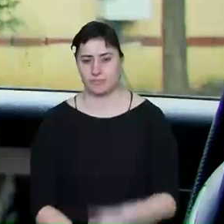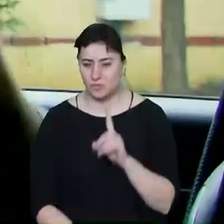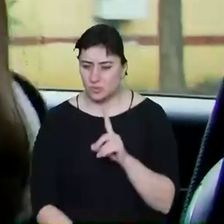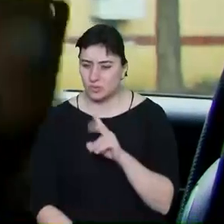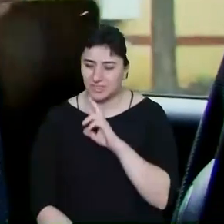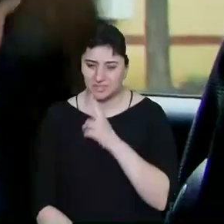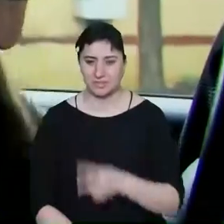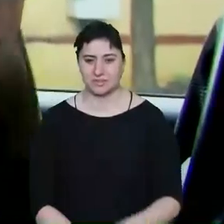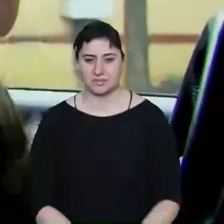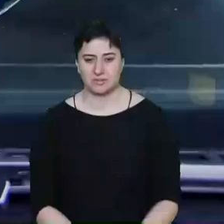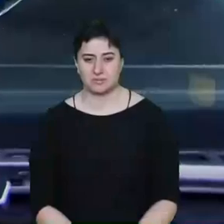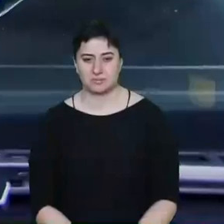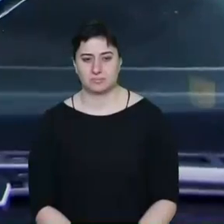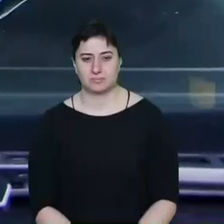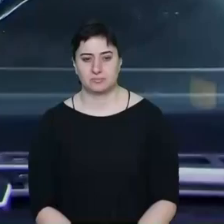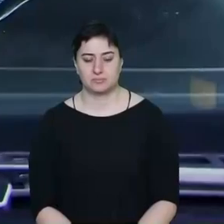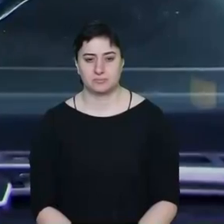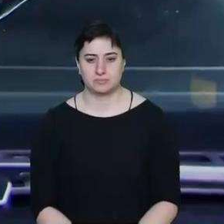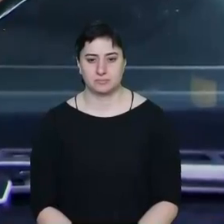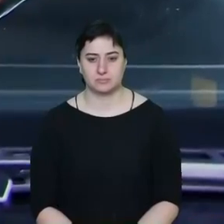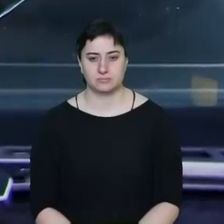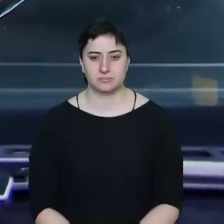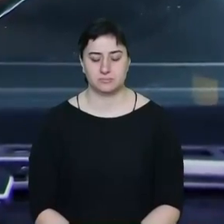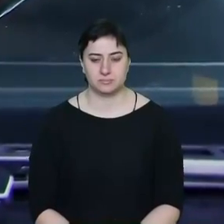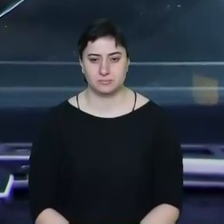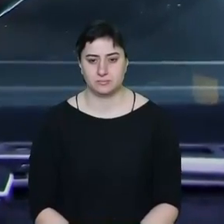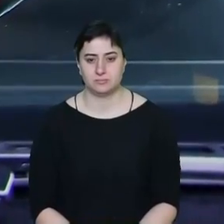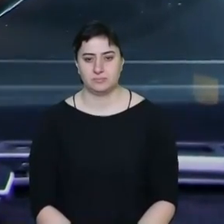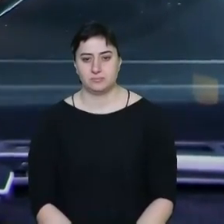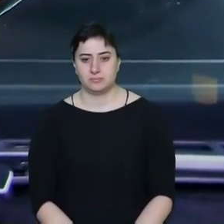Şükrüdür. Omuzları apoletli kahverengi kaşe kabanını çıkarıyor.